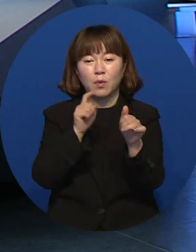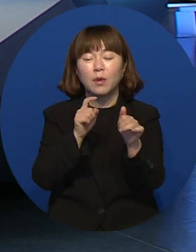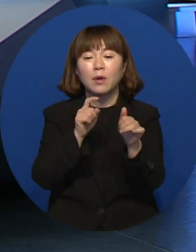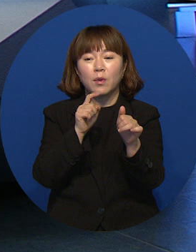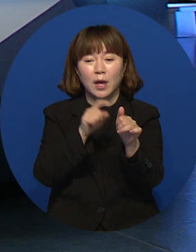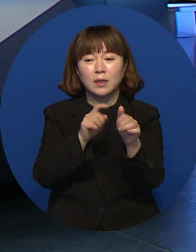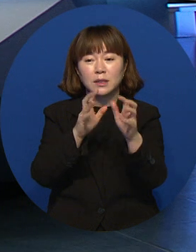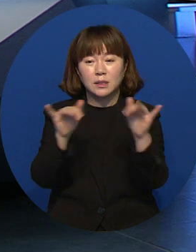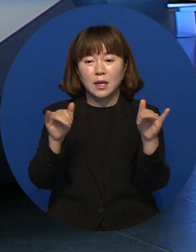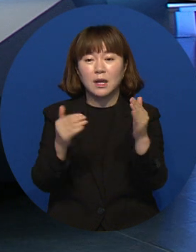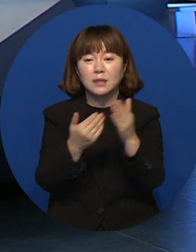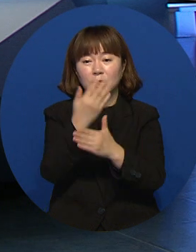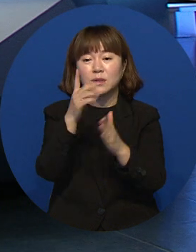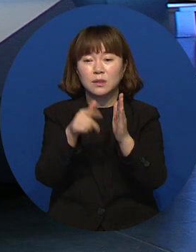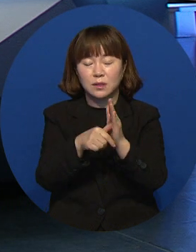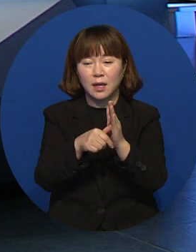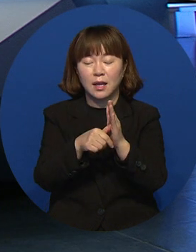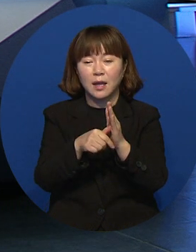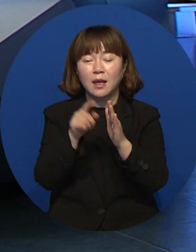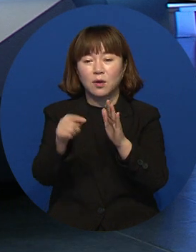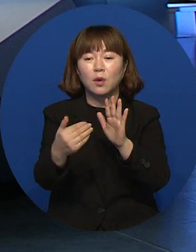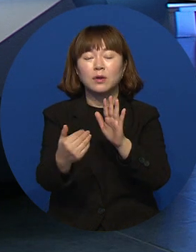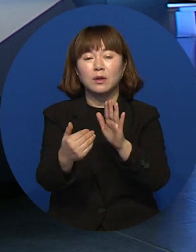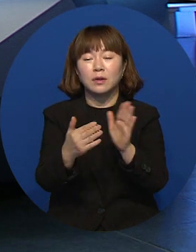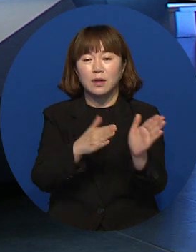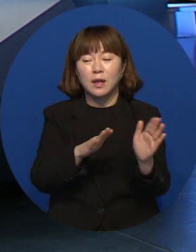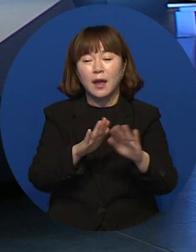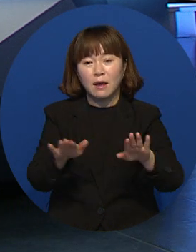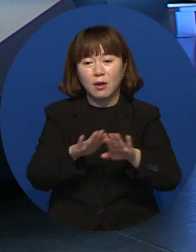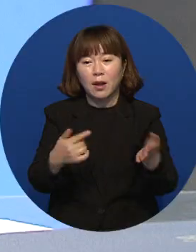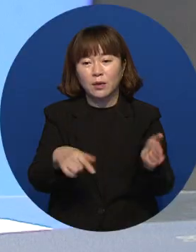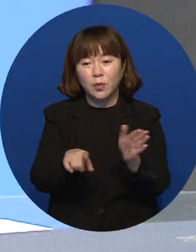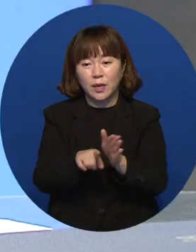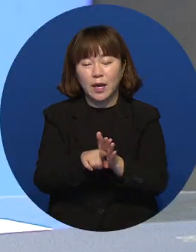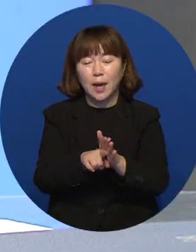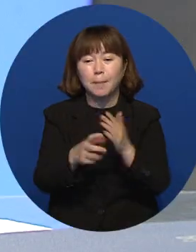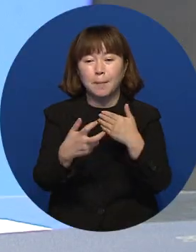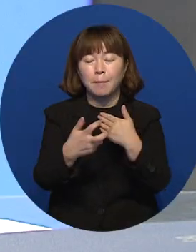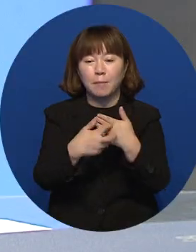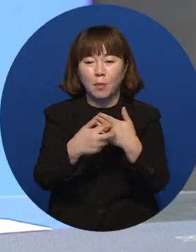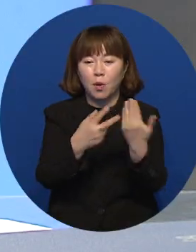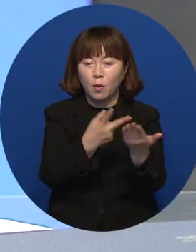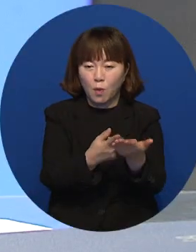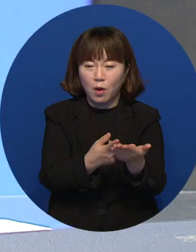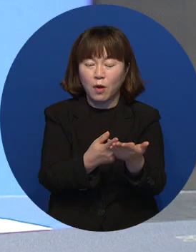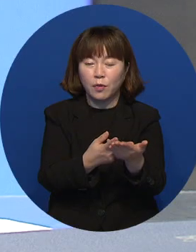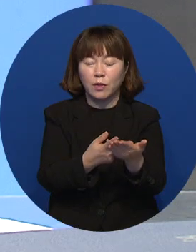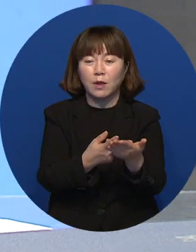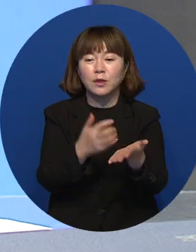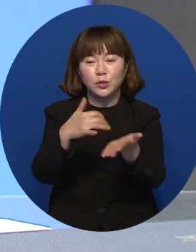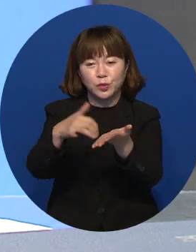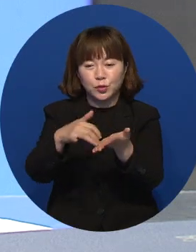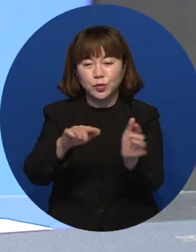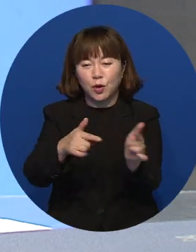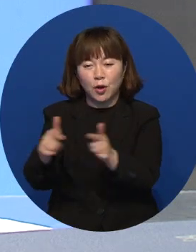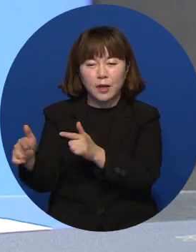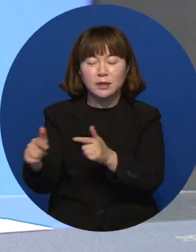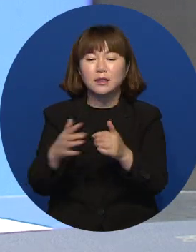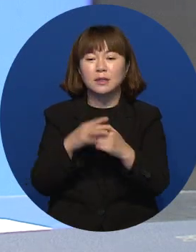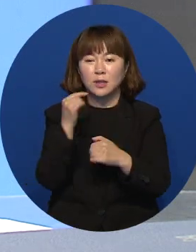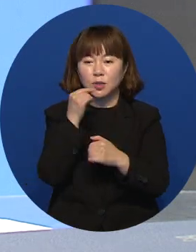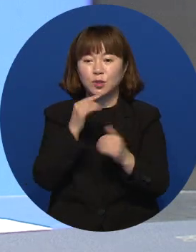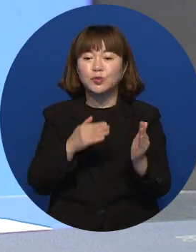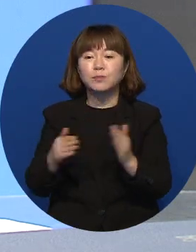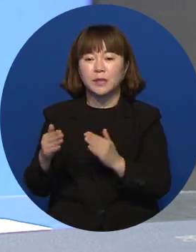경우는 어 준비가 된걸로 알고있습니다 병실이 라든가 재택 찌르고 이런 여러가지 그런 준비를 철저히 하는 걸로 알고 있구요